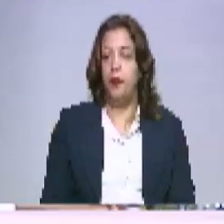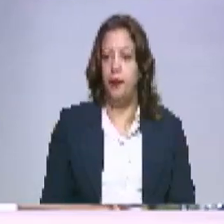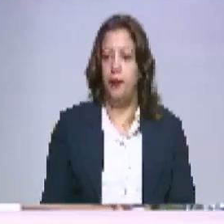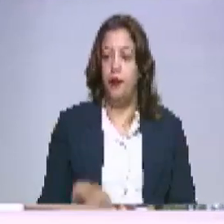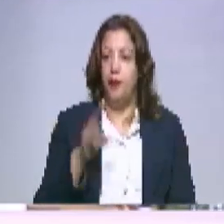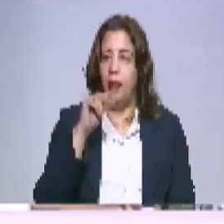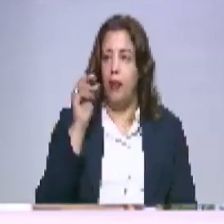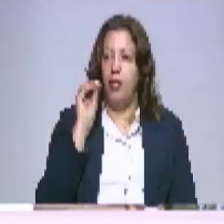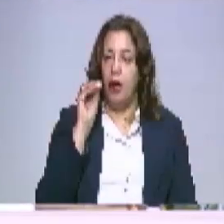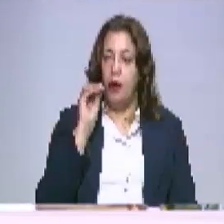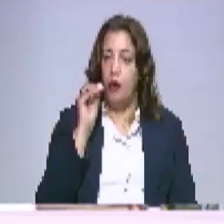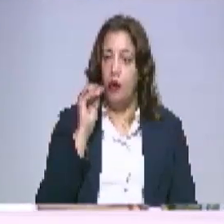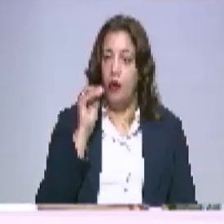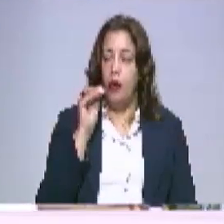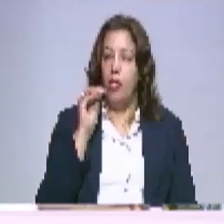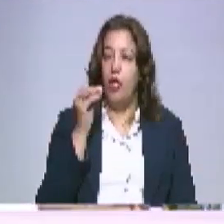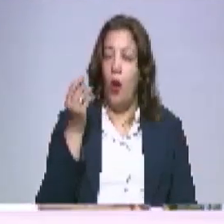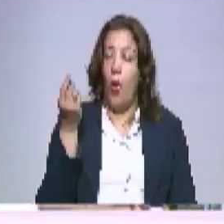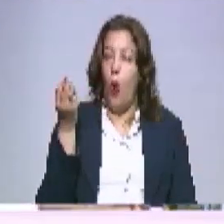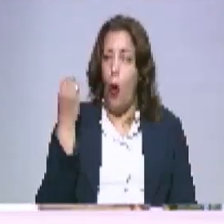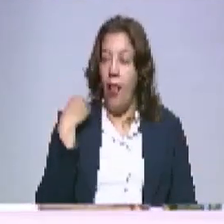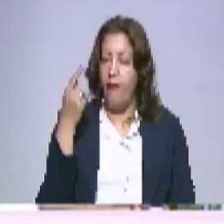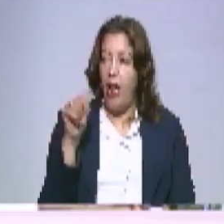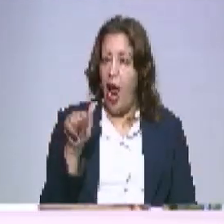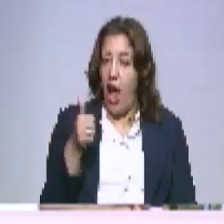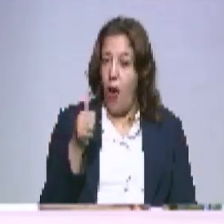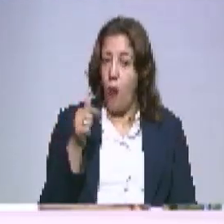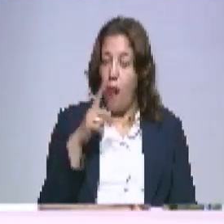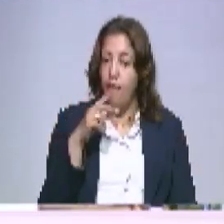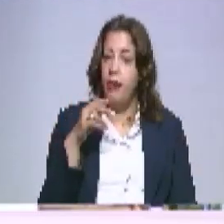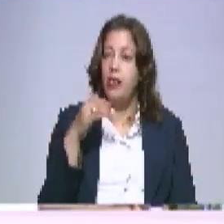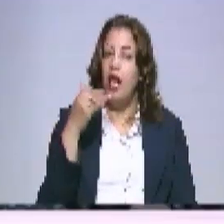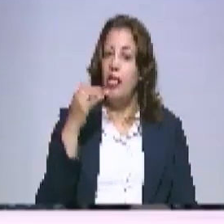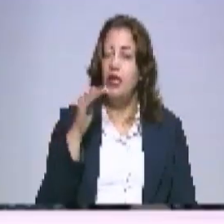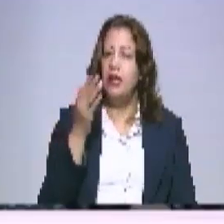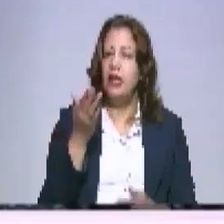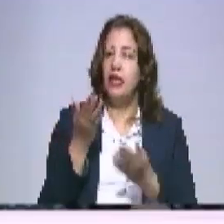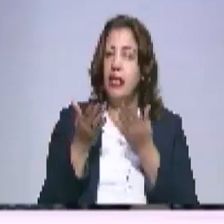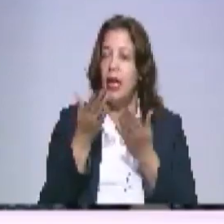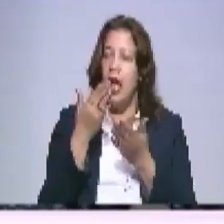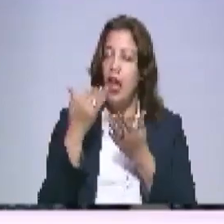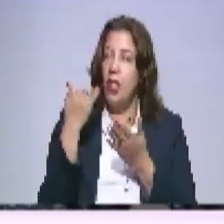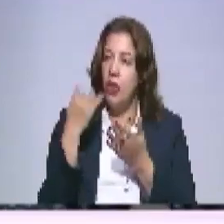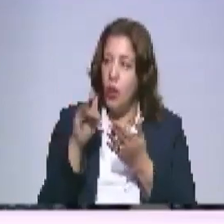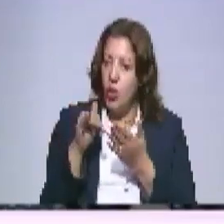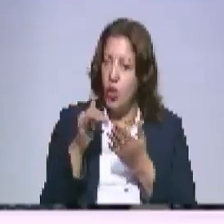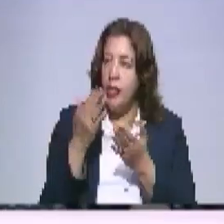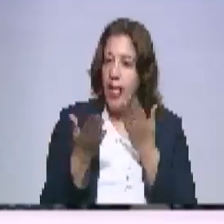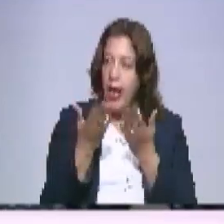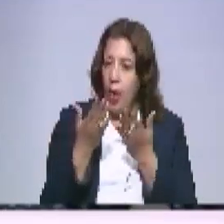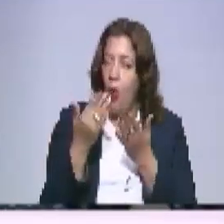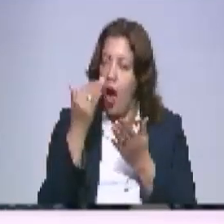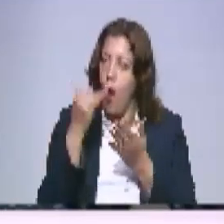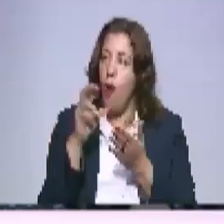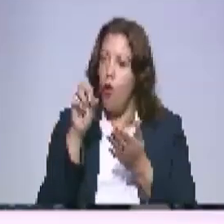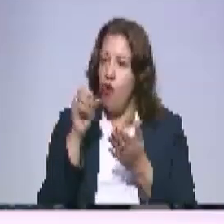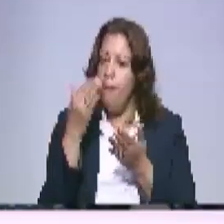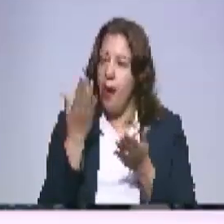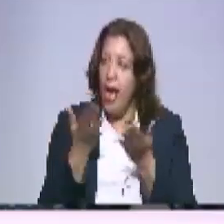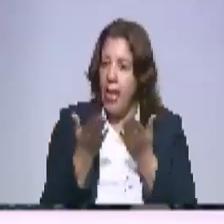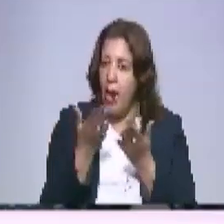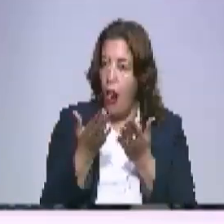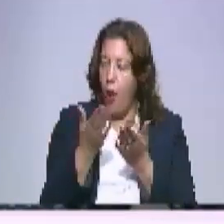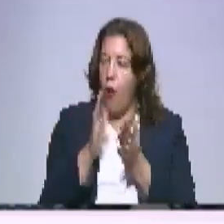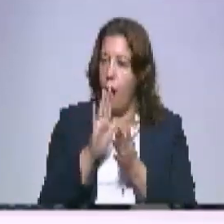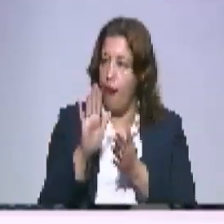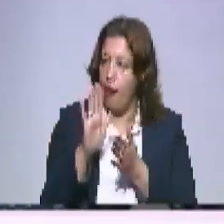وزي ما شيف قلت لنا يعني مثلا حوالي نص كيلو او ربع كيلو شعريه، ال 400 جرام هيبقى اكتر من الربع شويه.